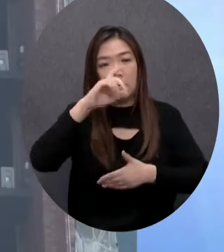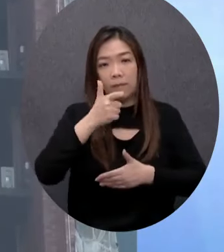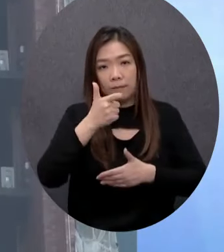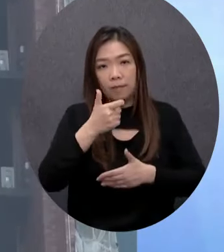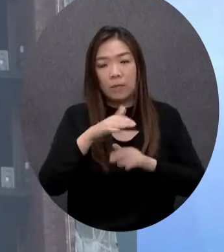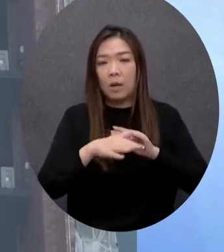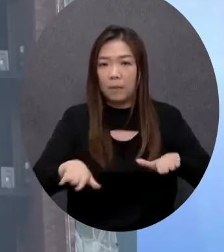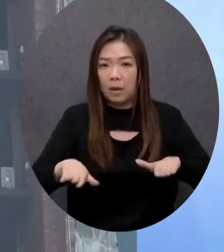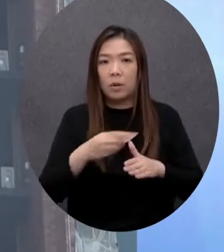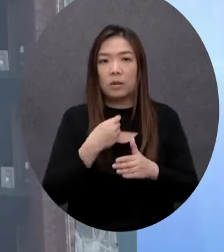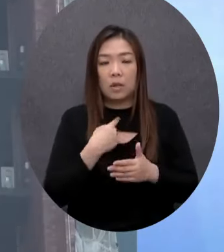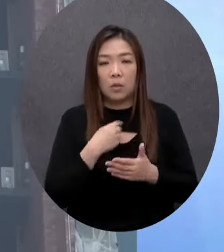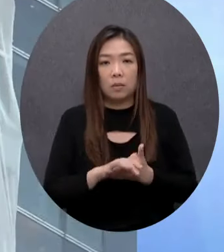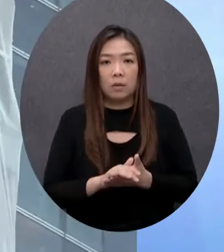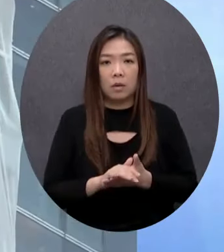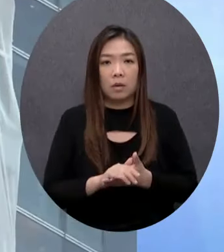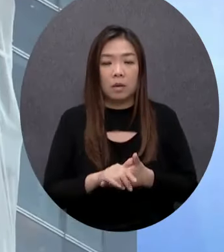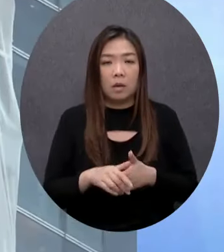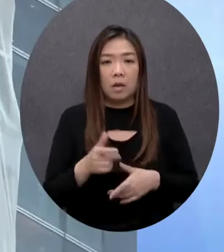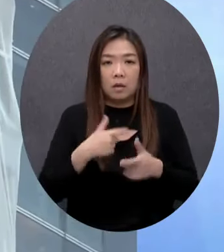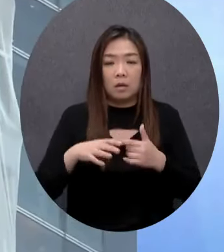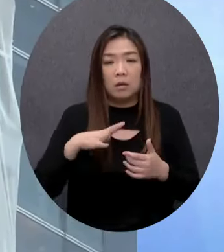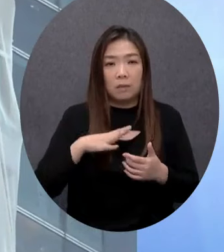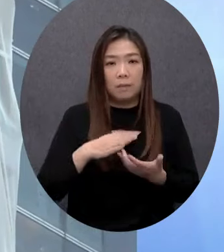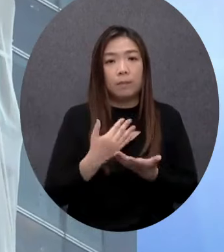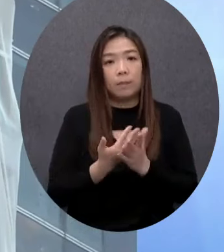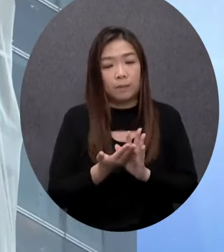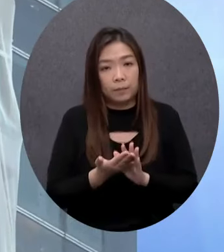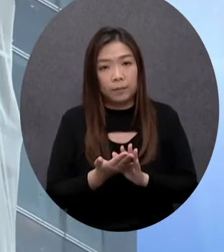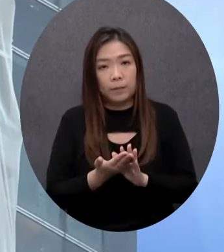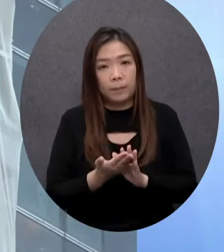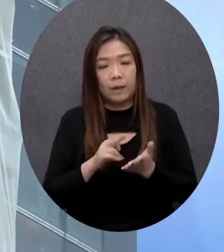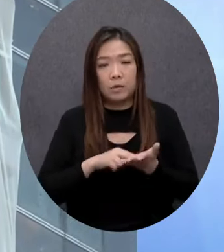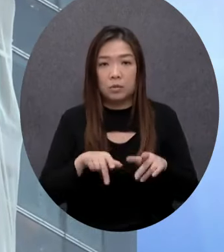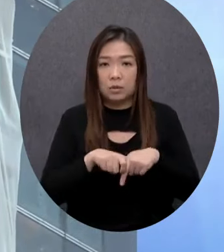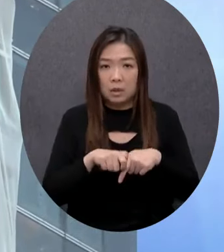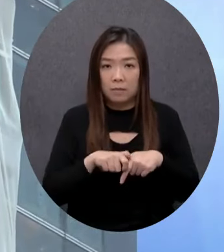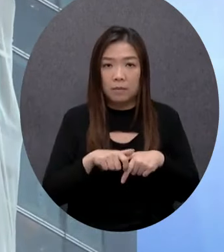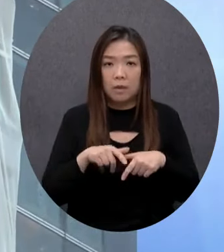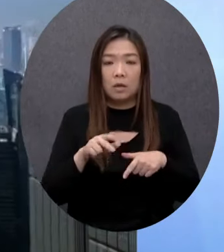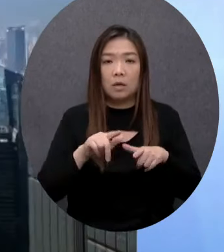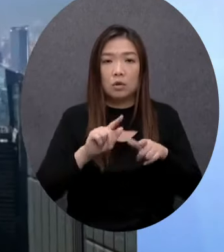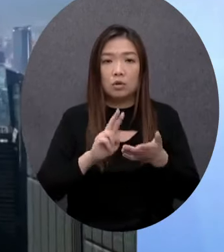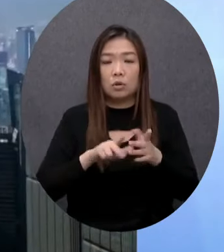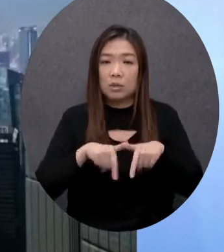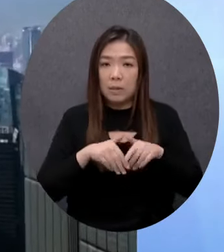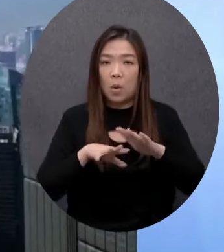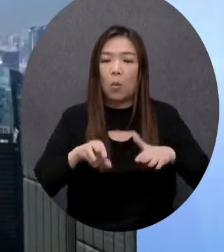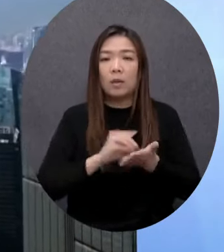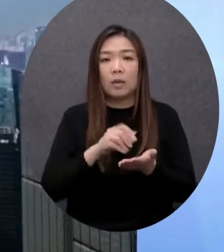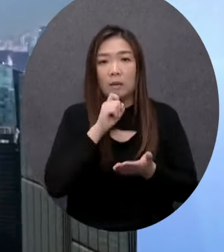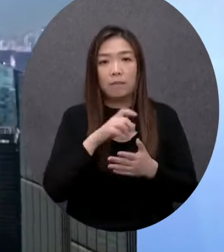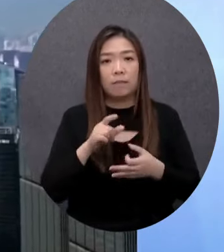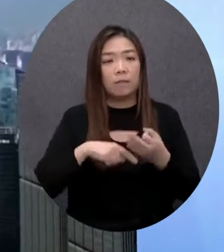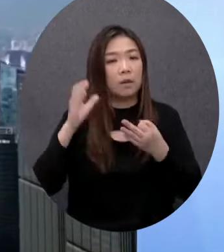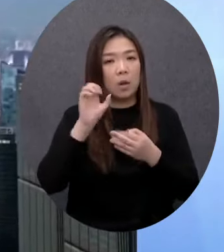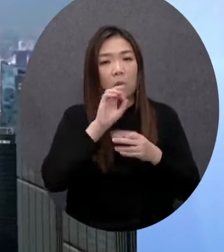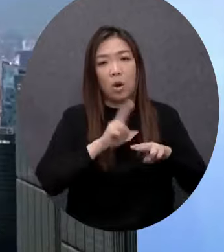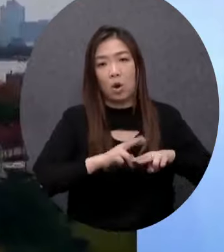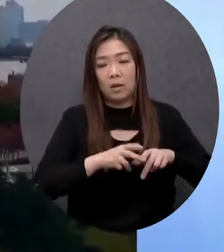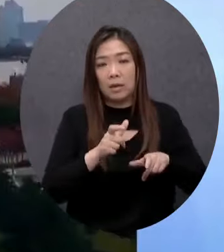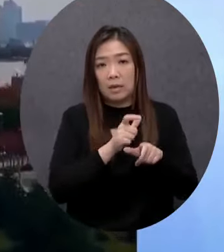咗。喺市面嚟講咧，就喺呢方面嘅信心亦都穩定落嚟。 陳茂波話：內地經濟今